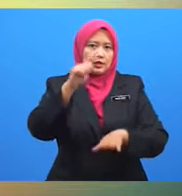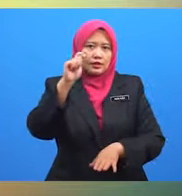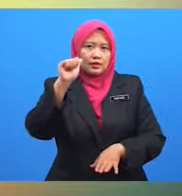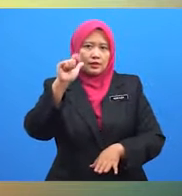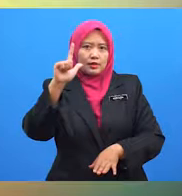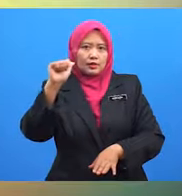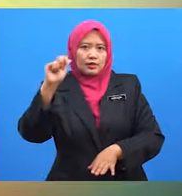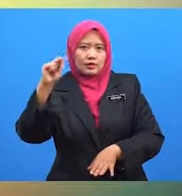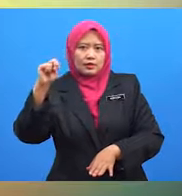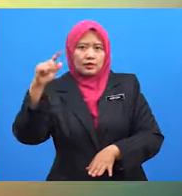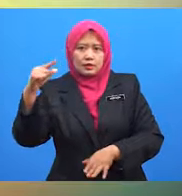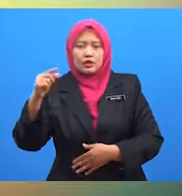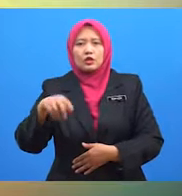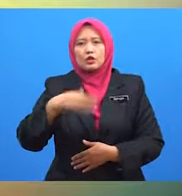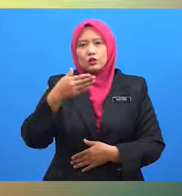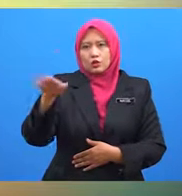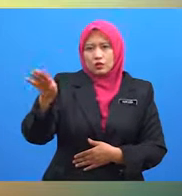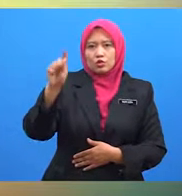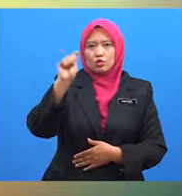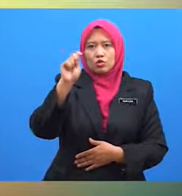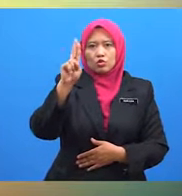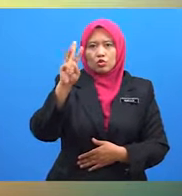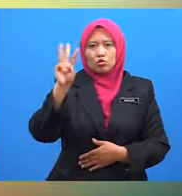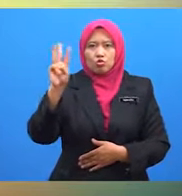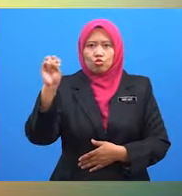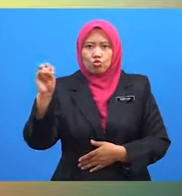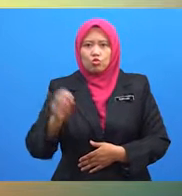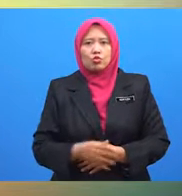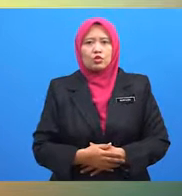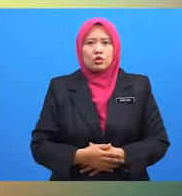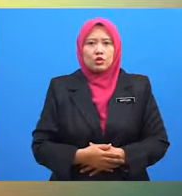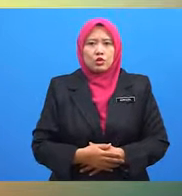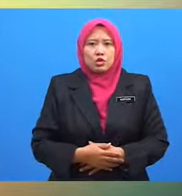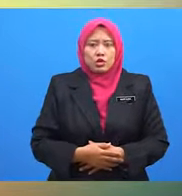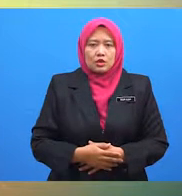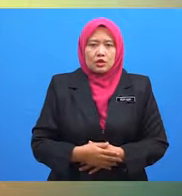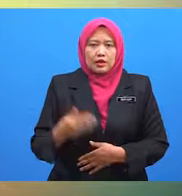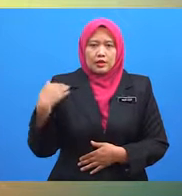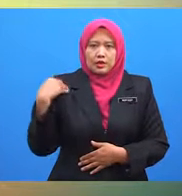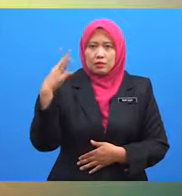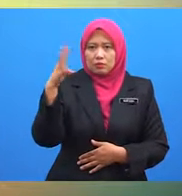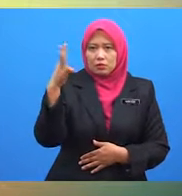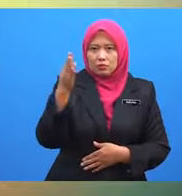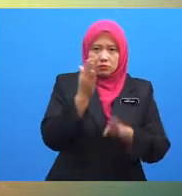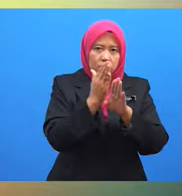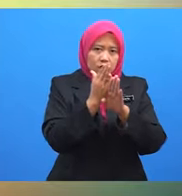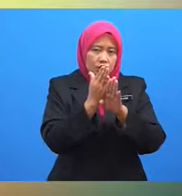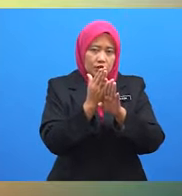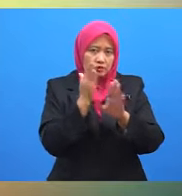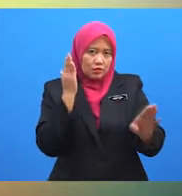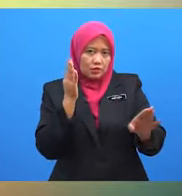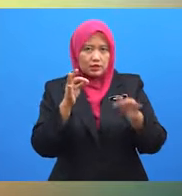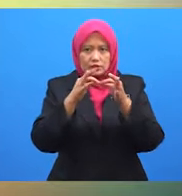1920. Batu bersurat ini mempunyai 14 baris ayat yang dipahat. Kandungan.